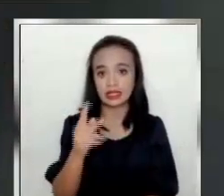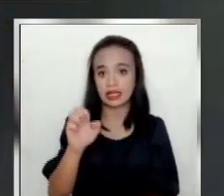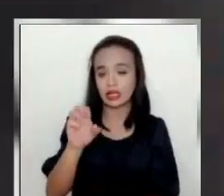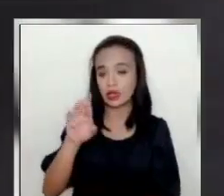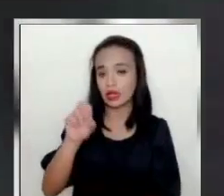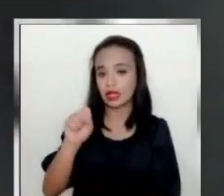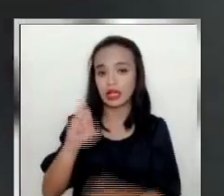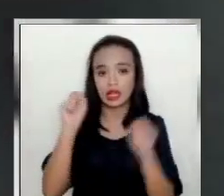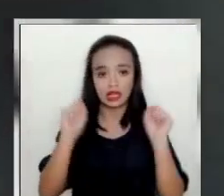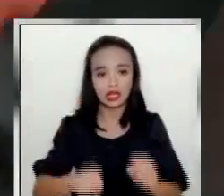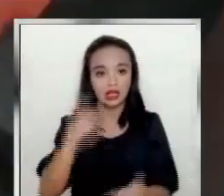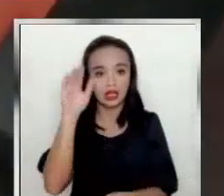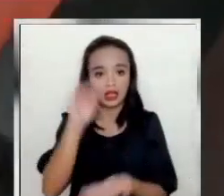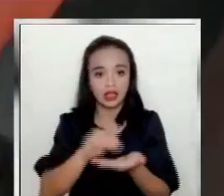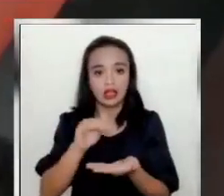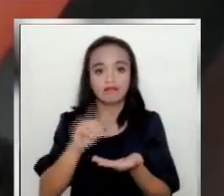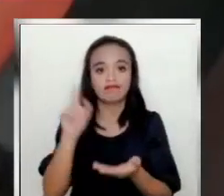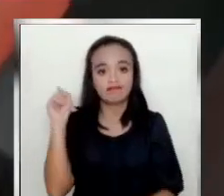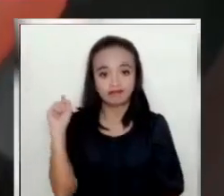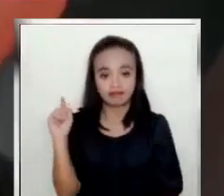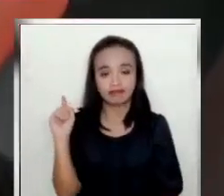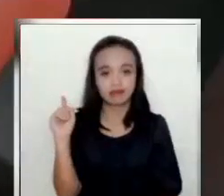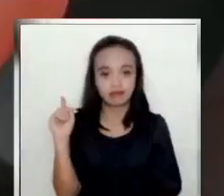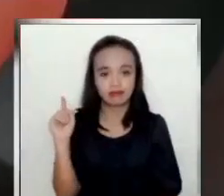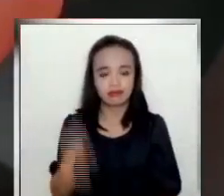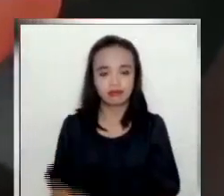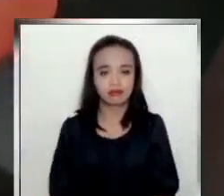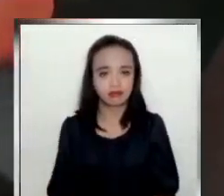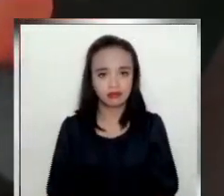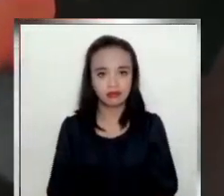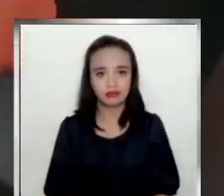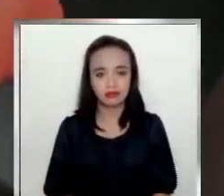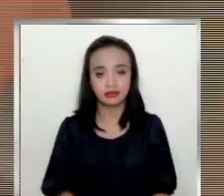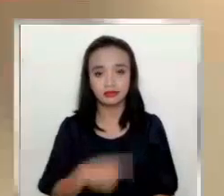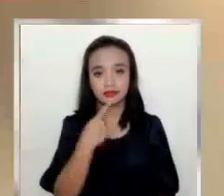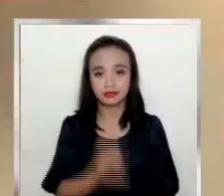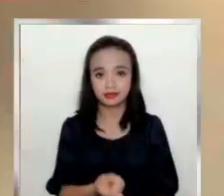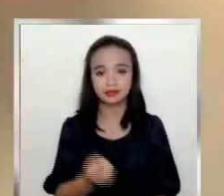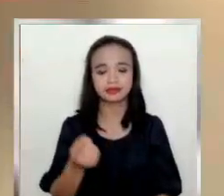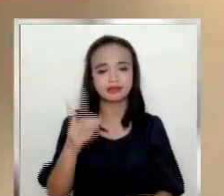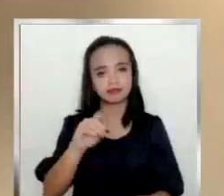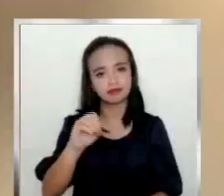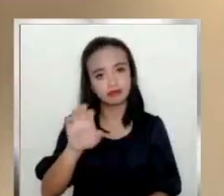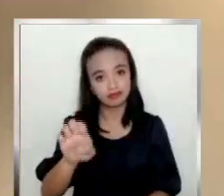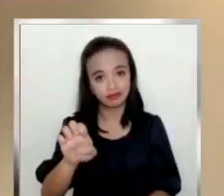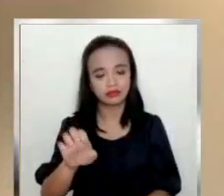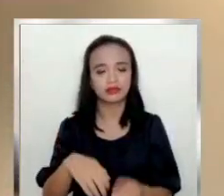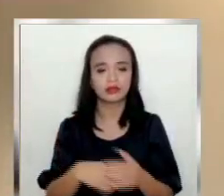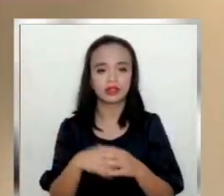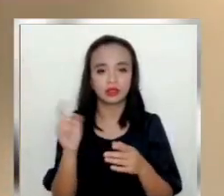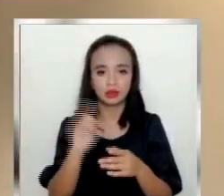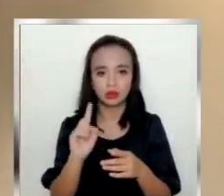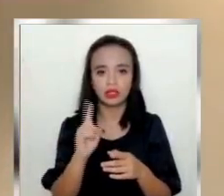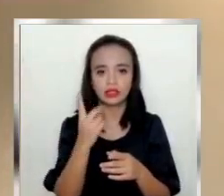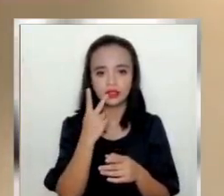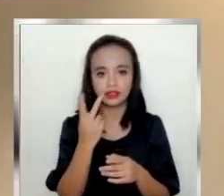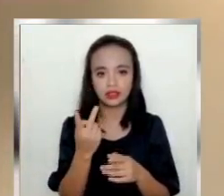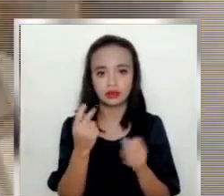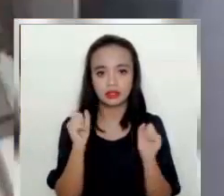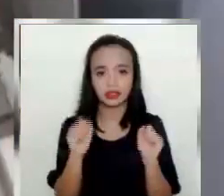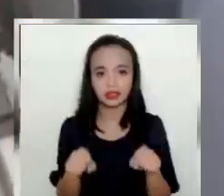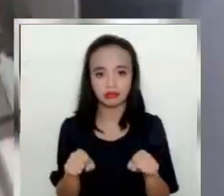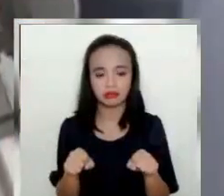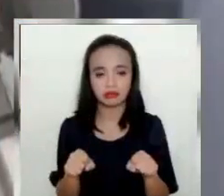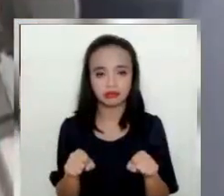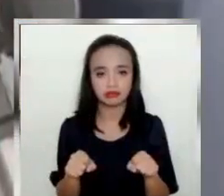magka-rollback ng 80 sentimo hanggang mahigit piso. Ayon sa Energy Department, base ito sa 4-day trading, kaya posible pang magbago